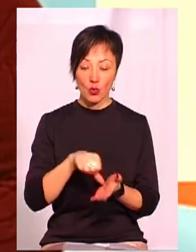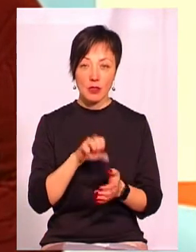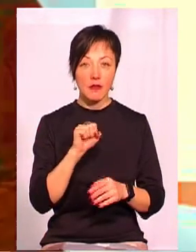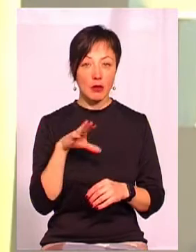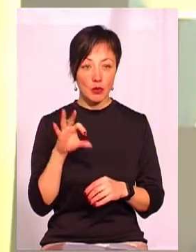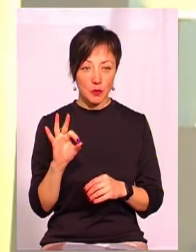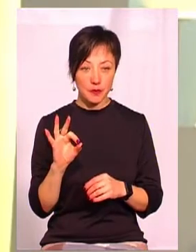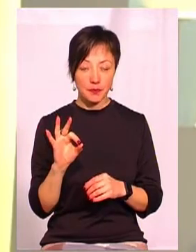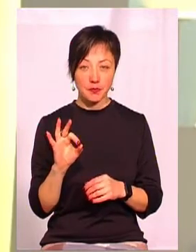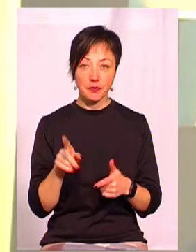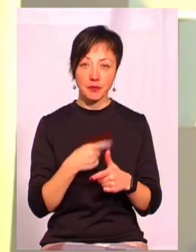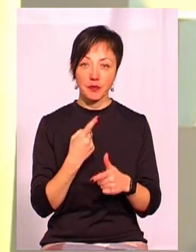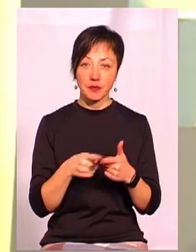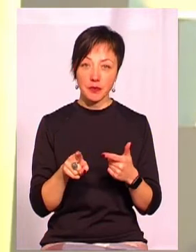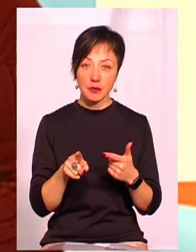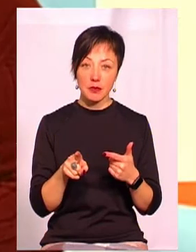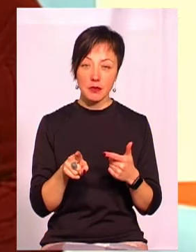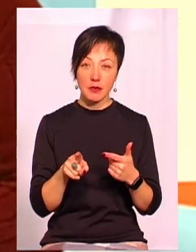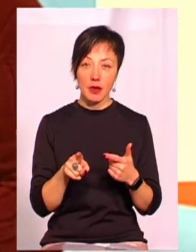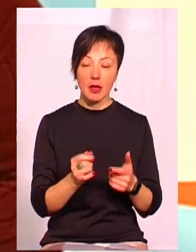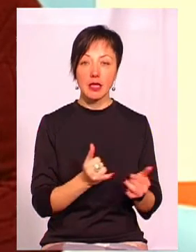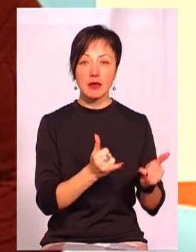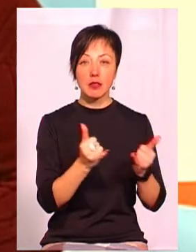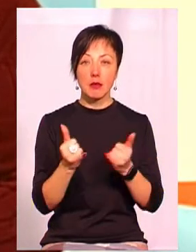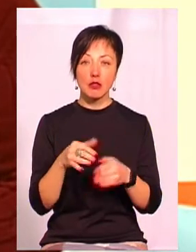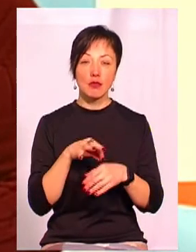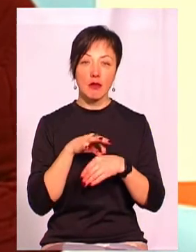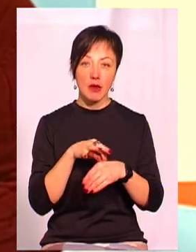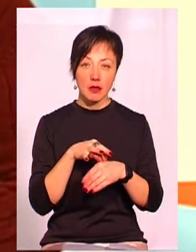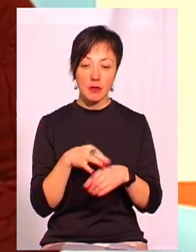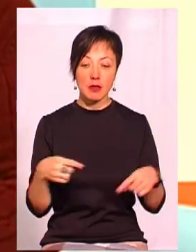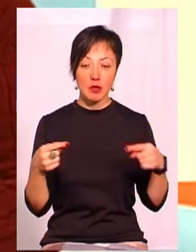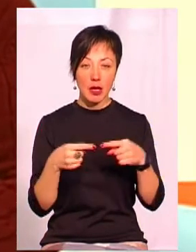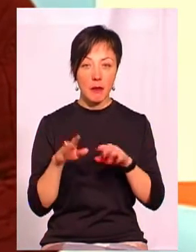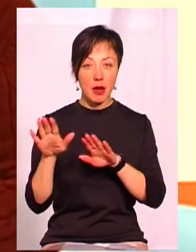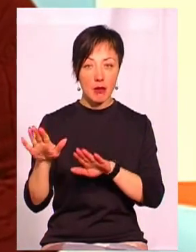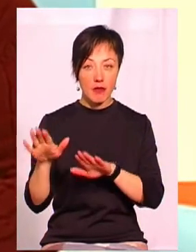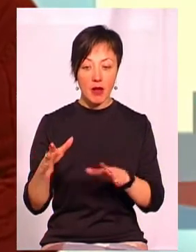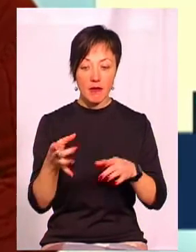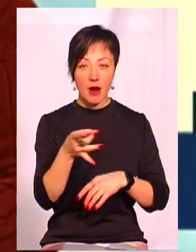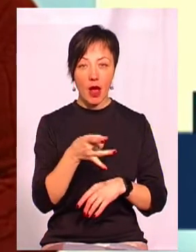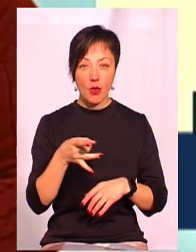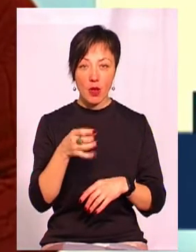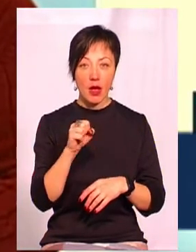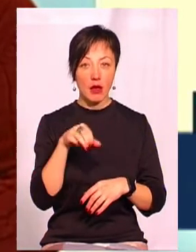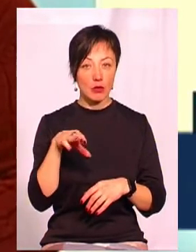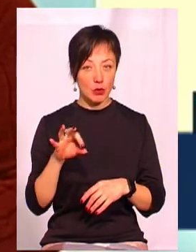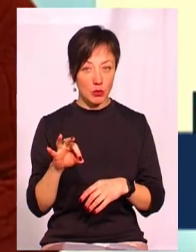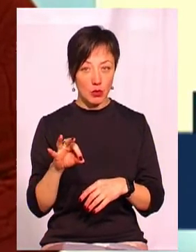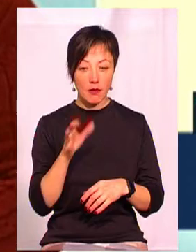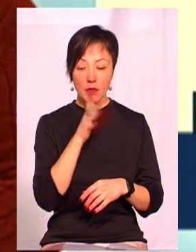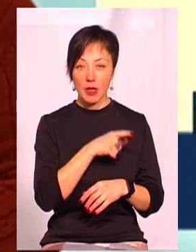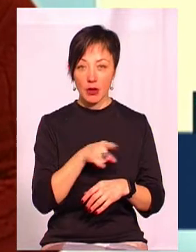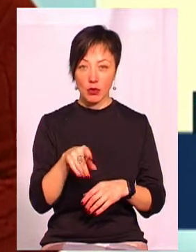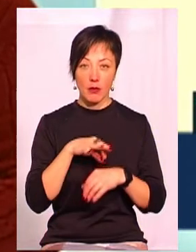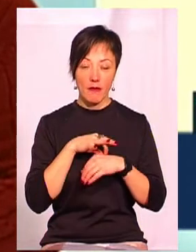участь в антитерористичній операції або забезпечення її проведення з безпосереднім перебуванням в районі антитерористичної операції у період